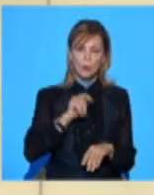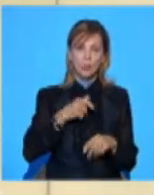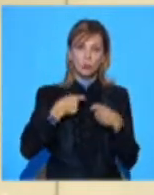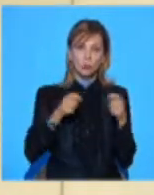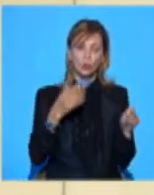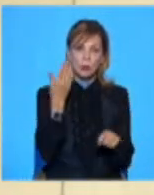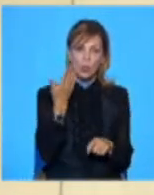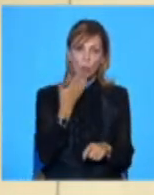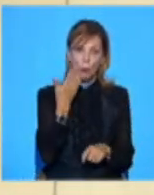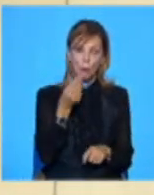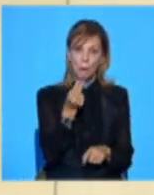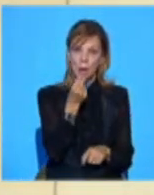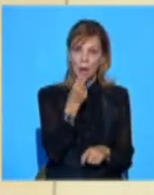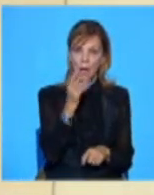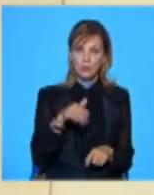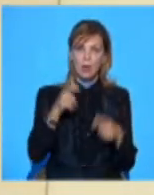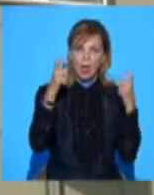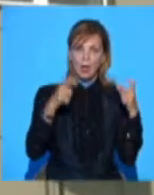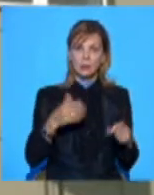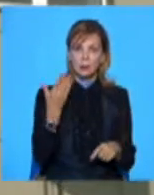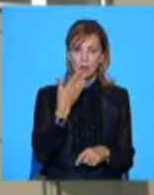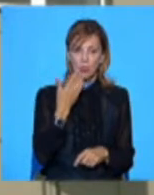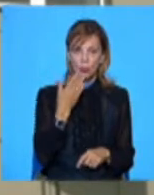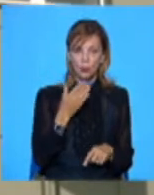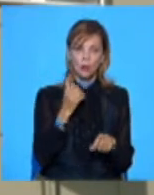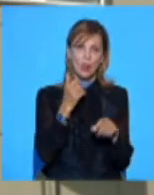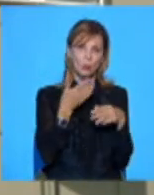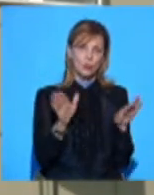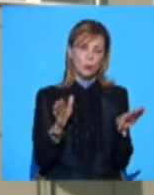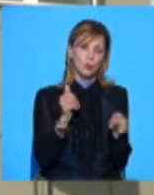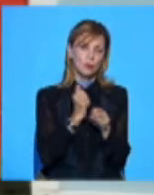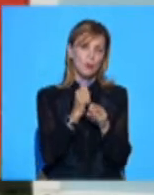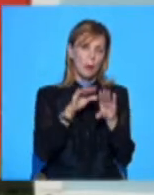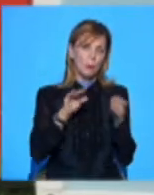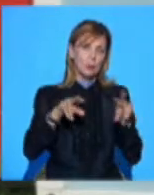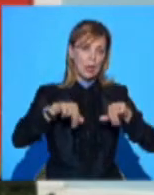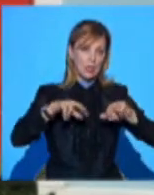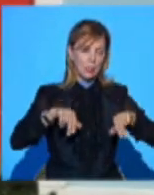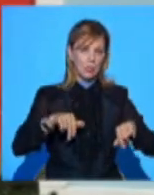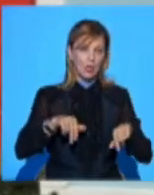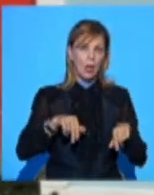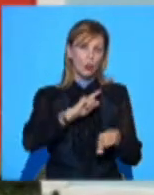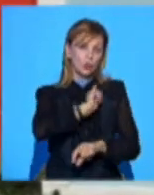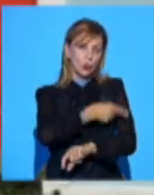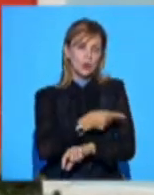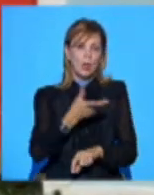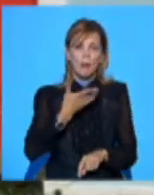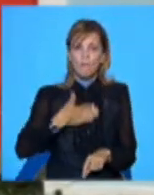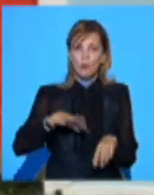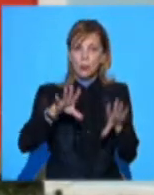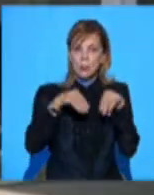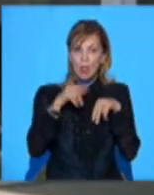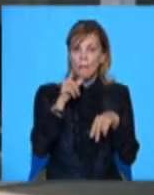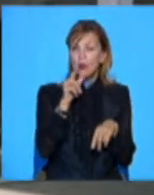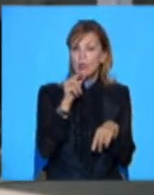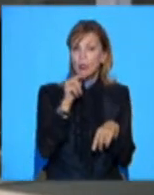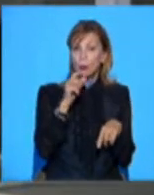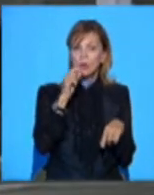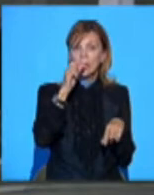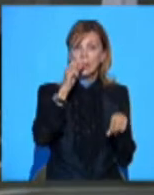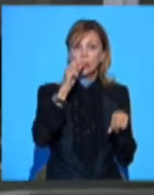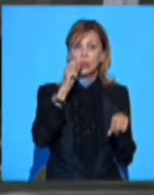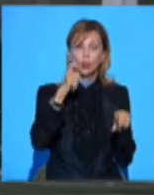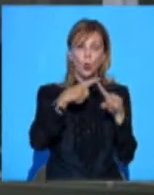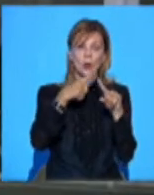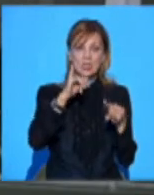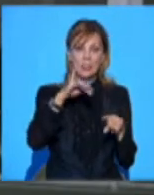cantina colegiului. În cauză au fost declanșate mai multe anchete. Autoritățile vor să afle de unde a apărut toxinfecția alimentară și cine